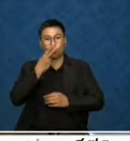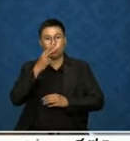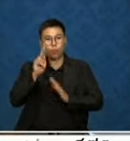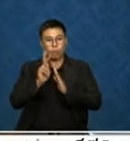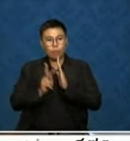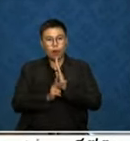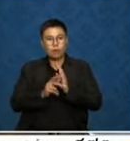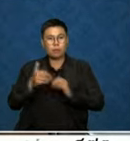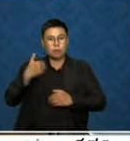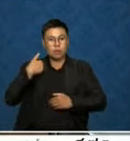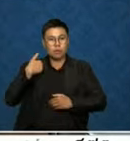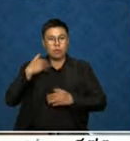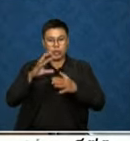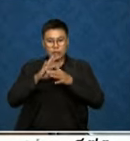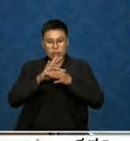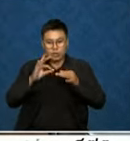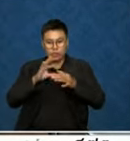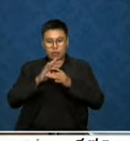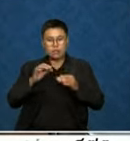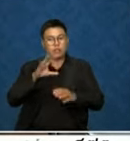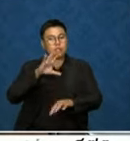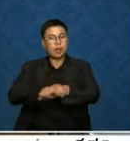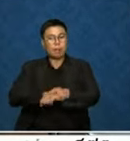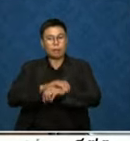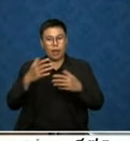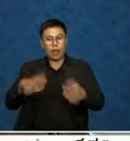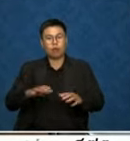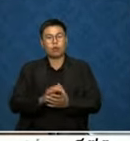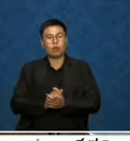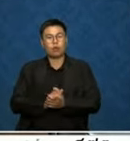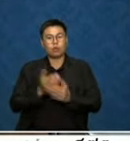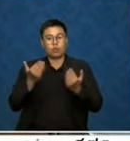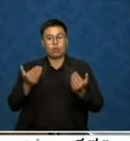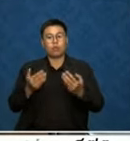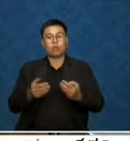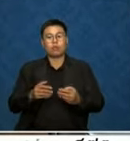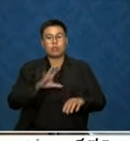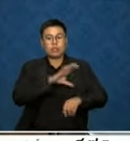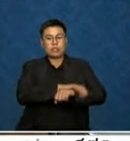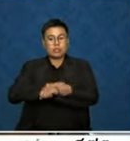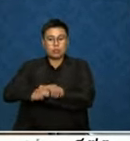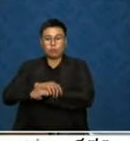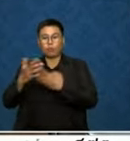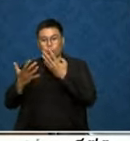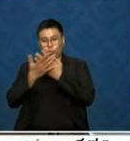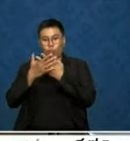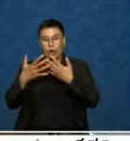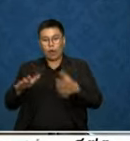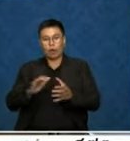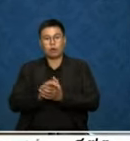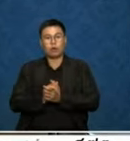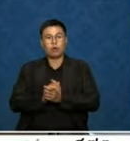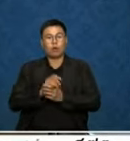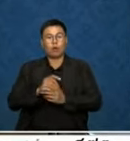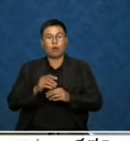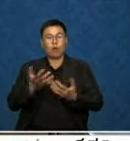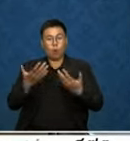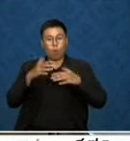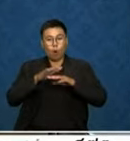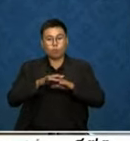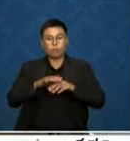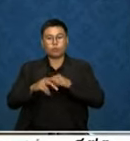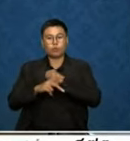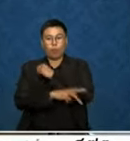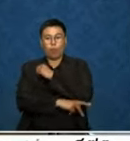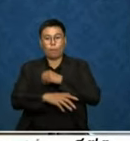ครับมีการดำเนินคดีไปแล้วผู้ต้องหาครับอยู่ในเรือนจำไปแล้วครับข้อหาที่เขาแจ้งไปก็คือคดีร่วมกันช่อโกง